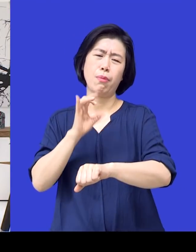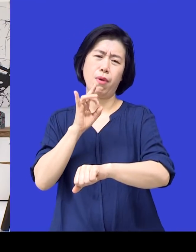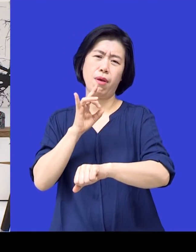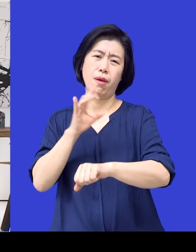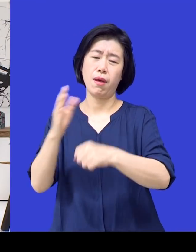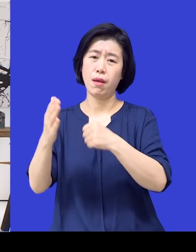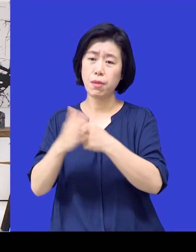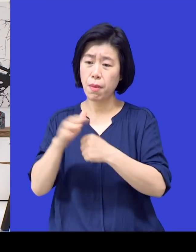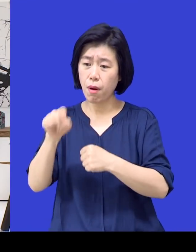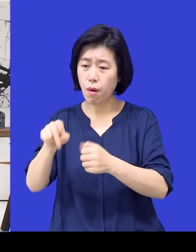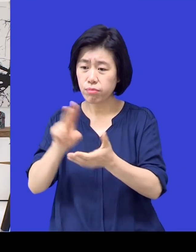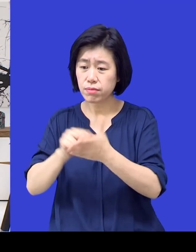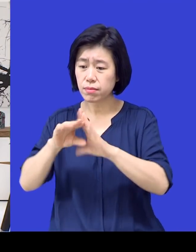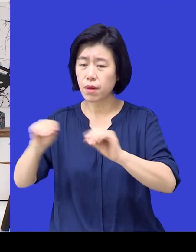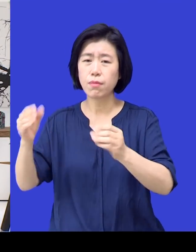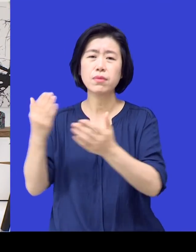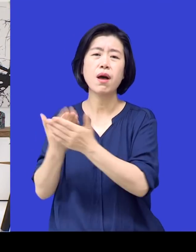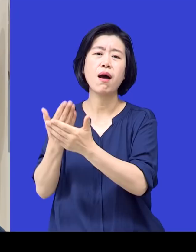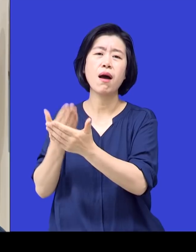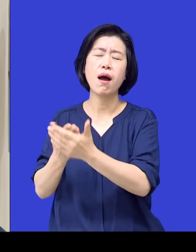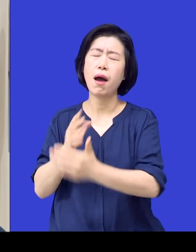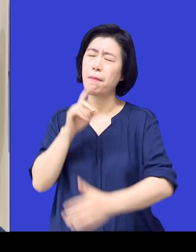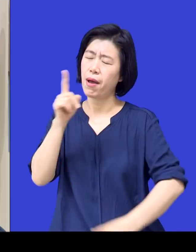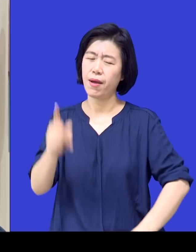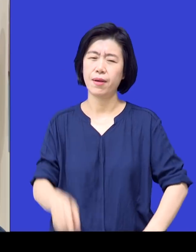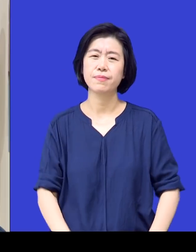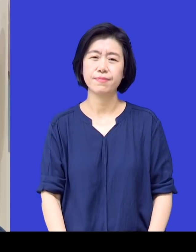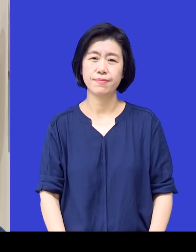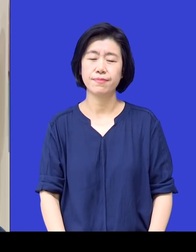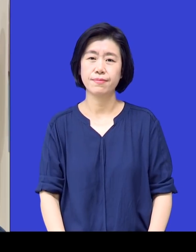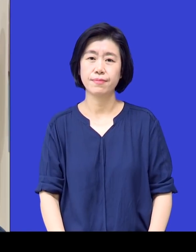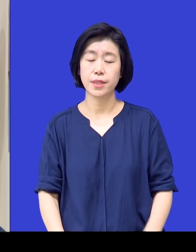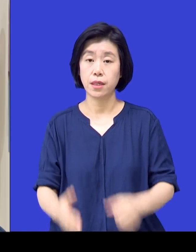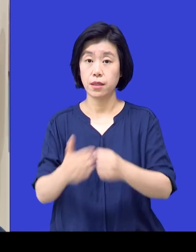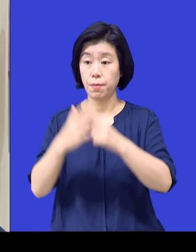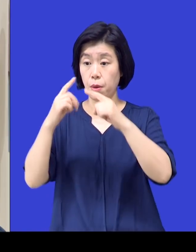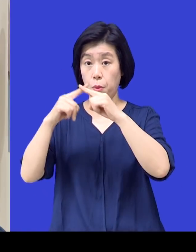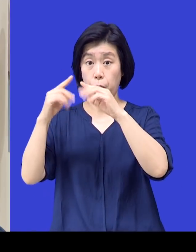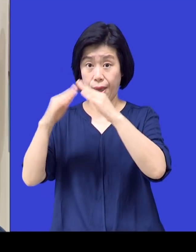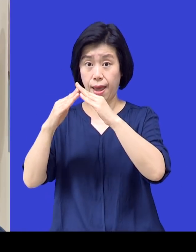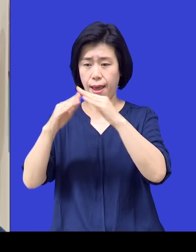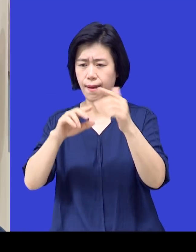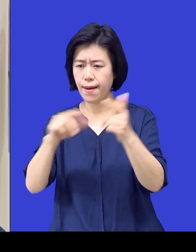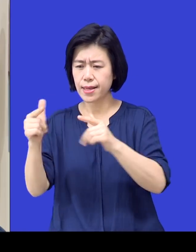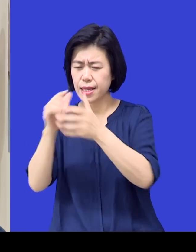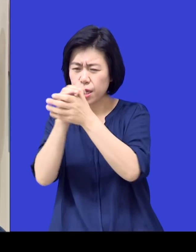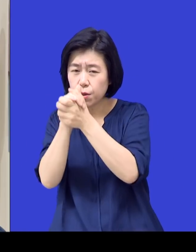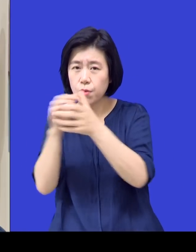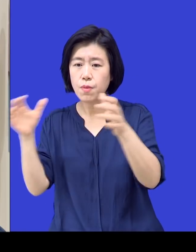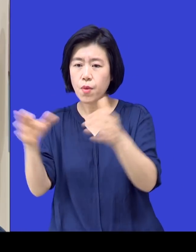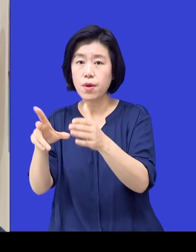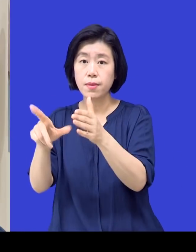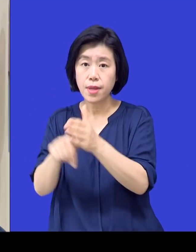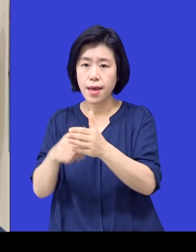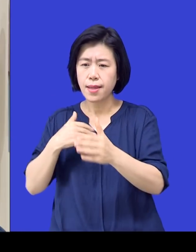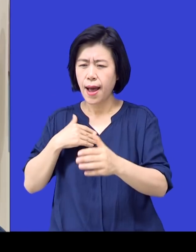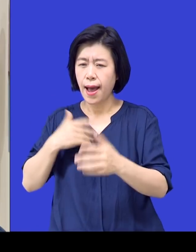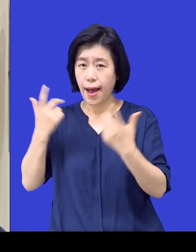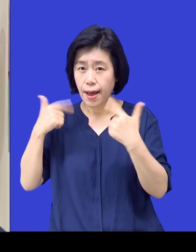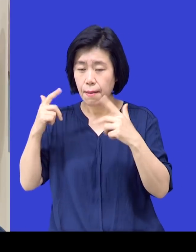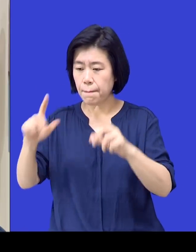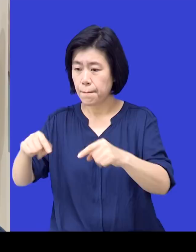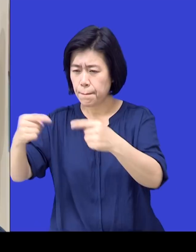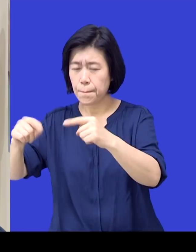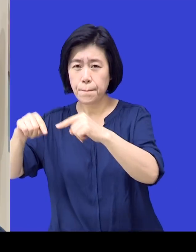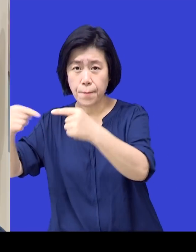간절했어요. 아. 그래서 뭐 고등학교 때부터 뭐 집회랑 집회는 다 다니고 말씀을 접하고 그렇지 예.